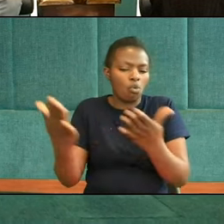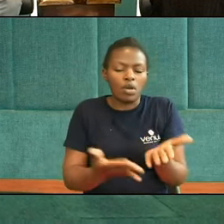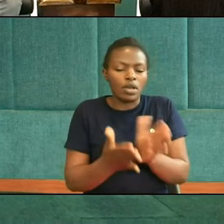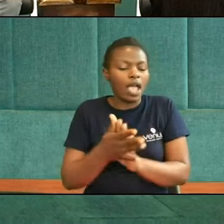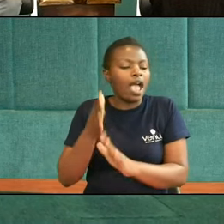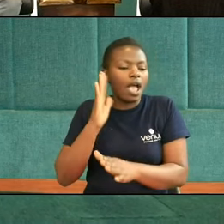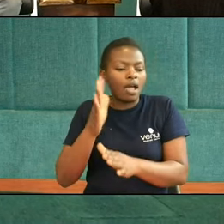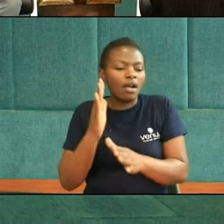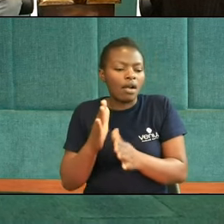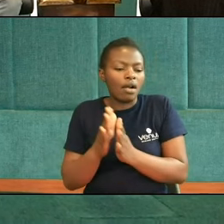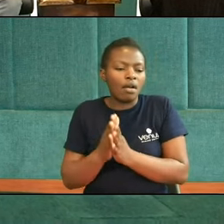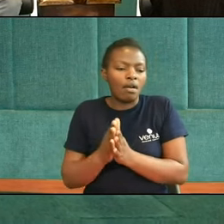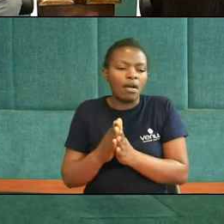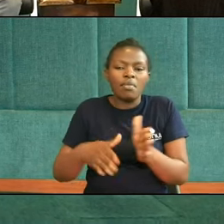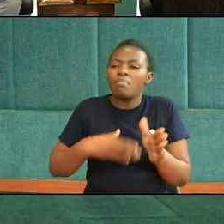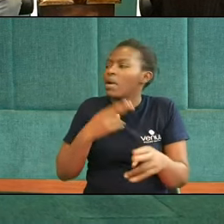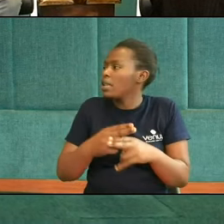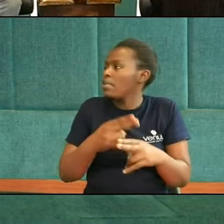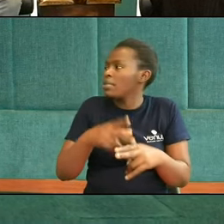my name is Peter Lewis